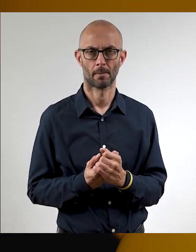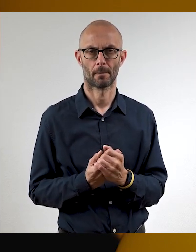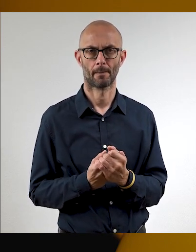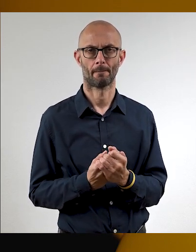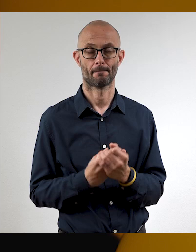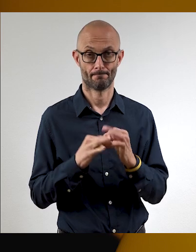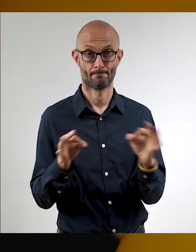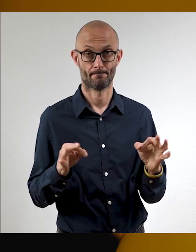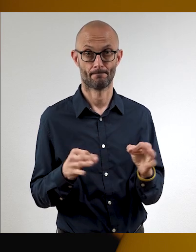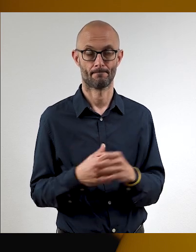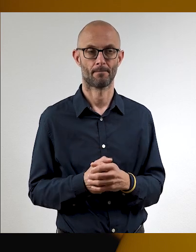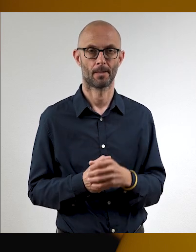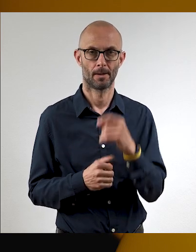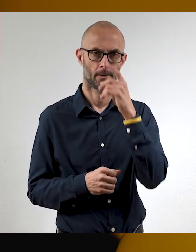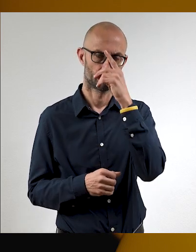Ja?